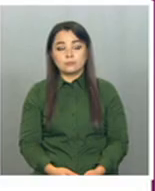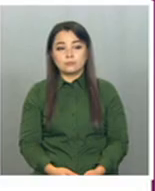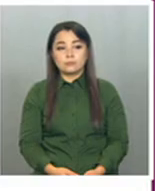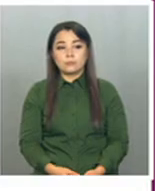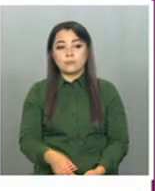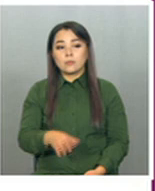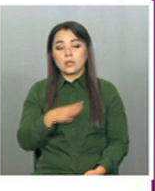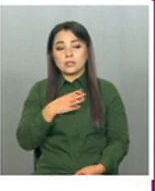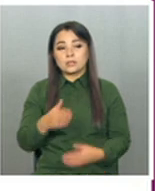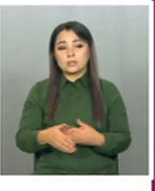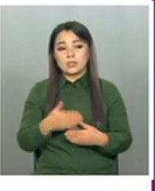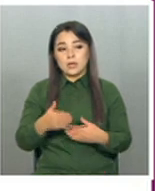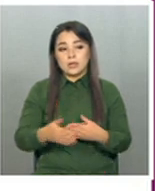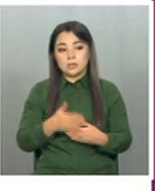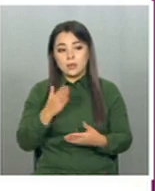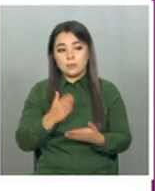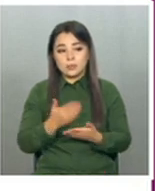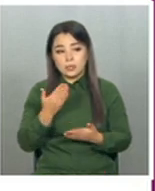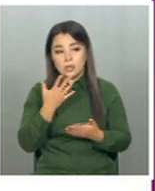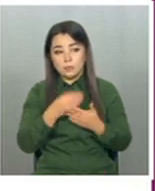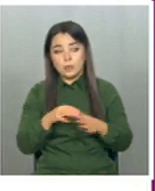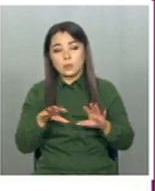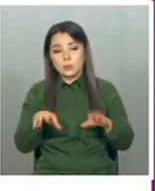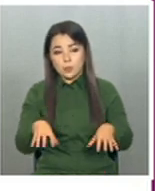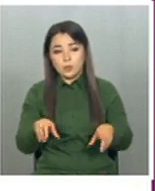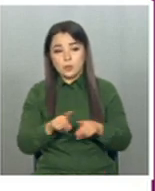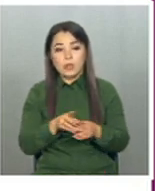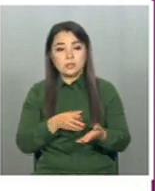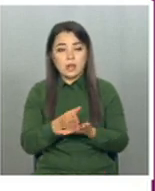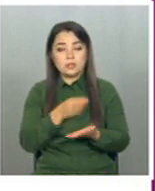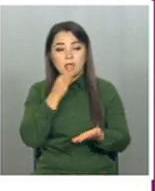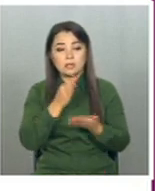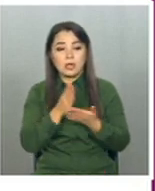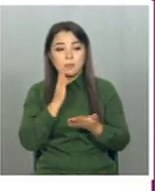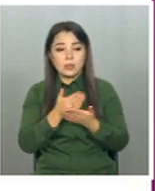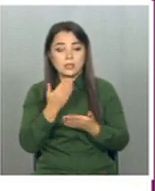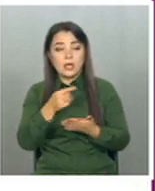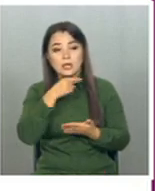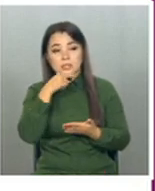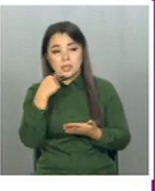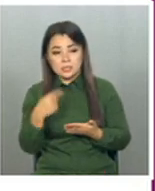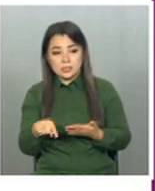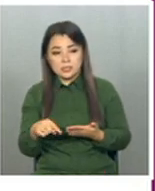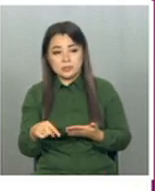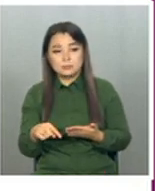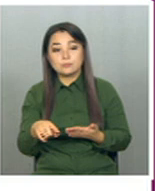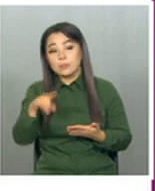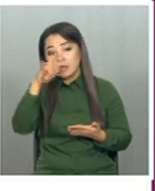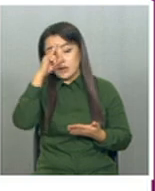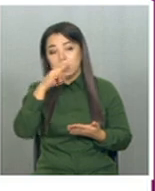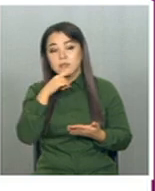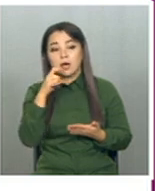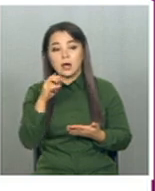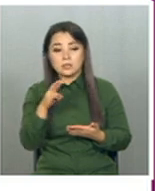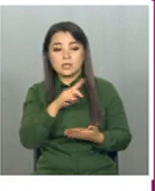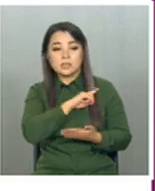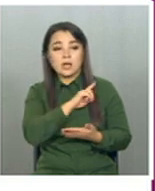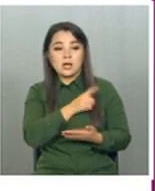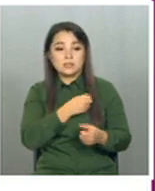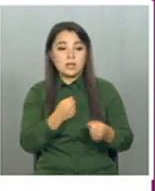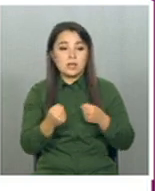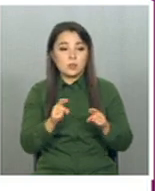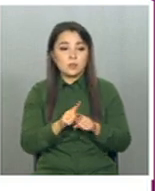Сазайын тартқызда төрелік ет деген саясат ұстанған Ресей қазақ хандығының нығайғанын қаламаса